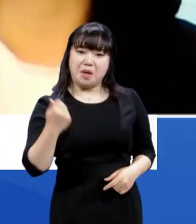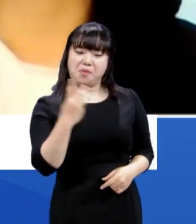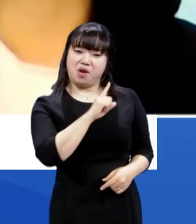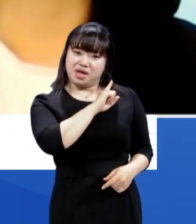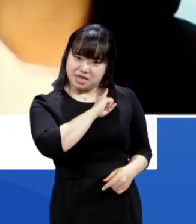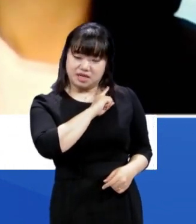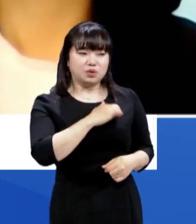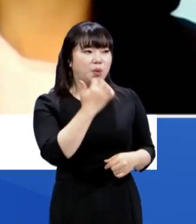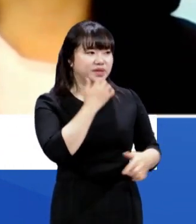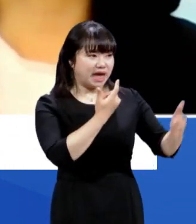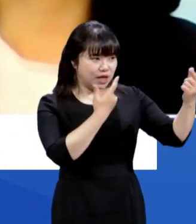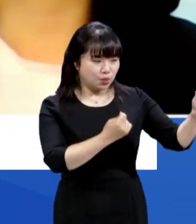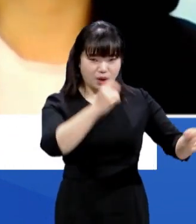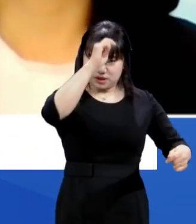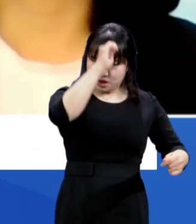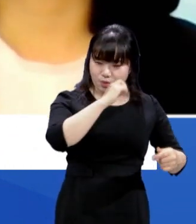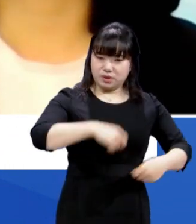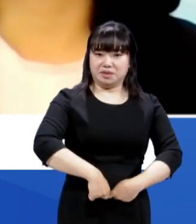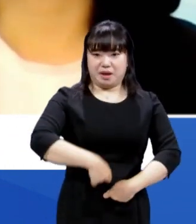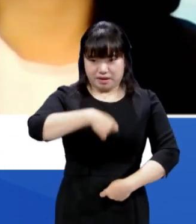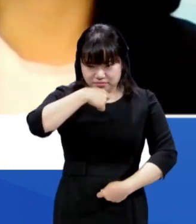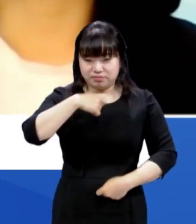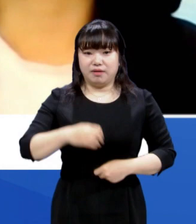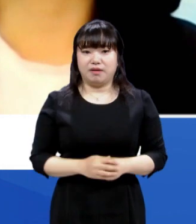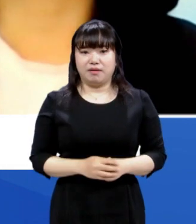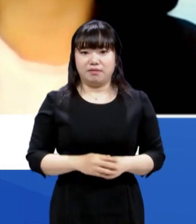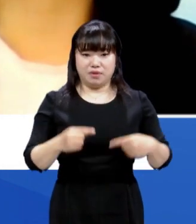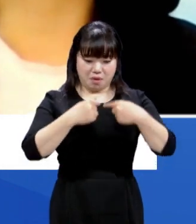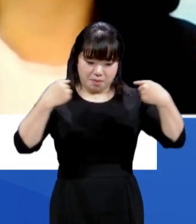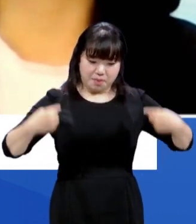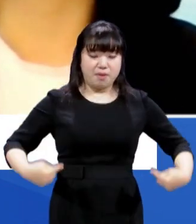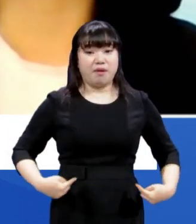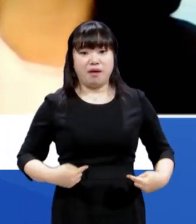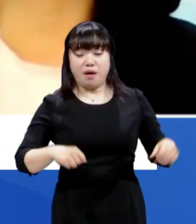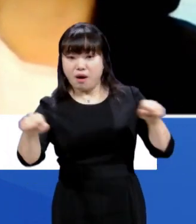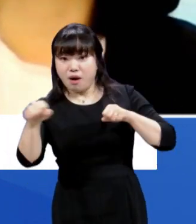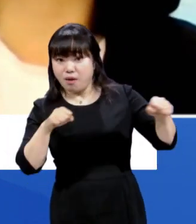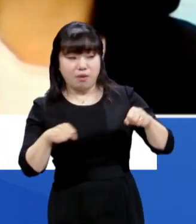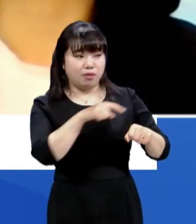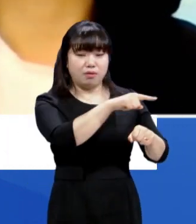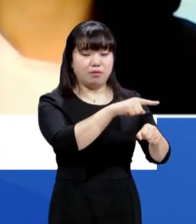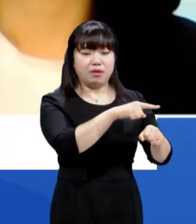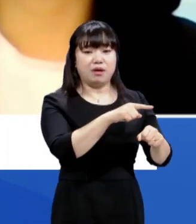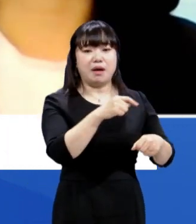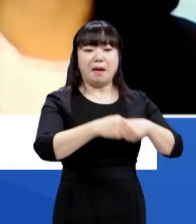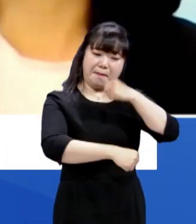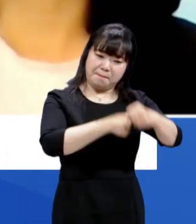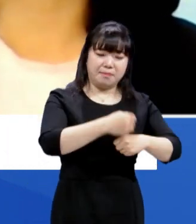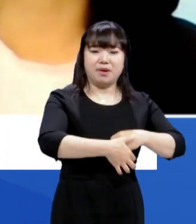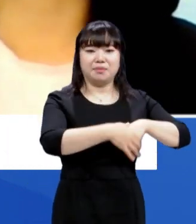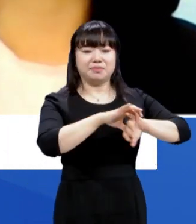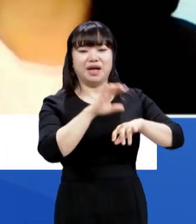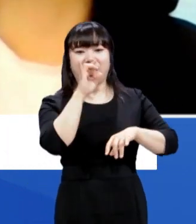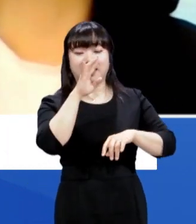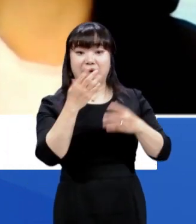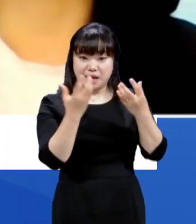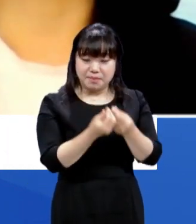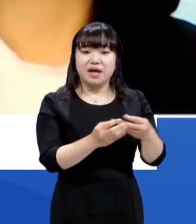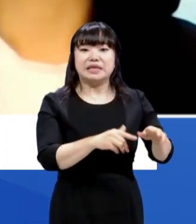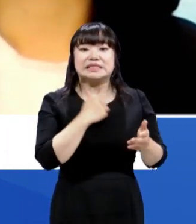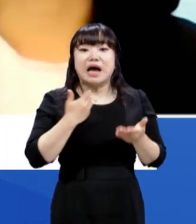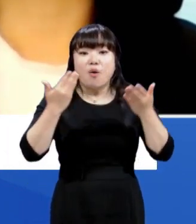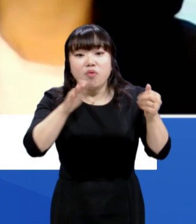착용 한다든지 표지 물을 착용 한다든지 이런 해당 선거는 하실 수가 없고요 그리고 자원봉사자들의